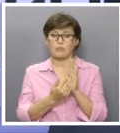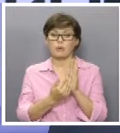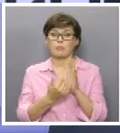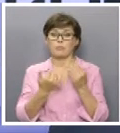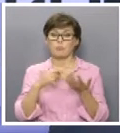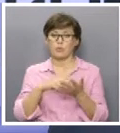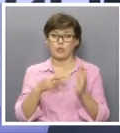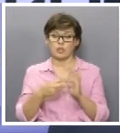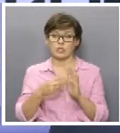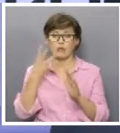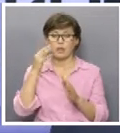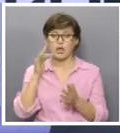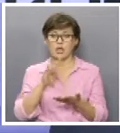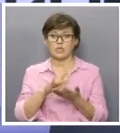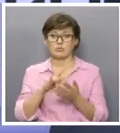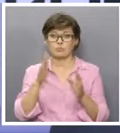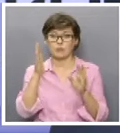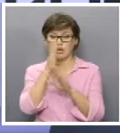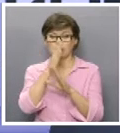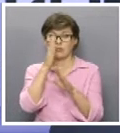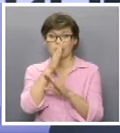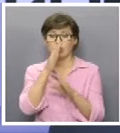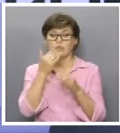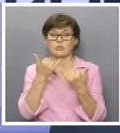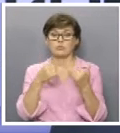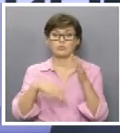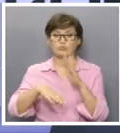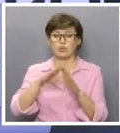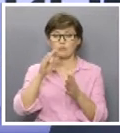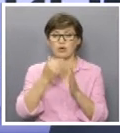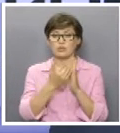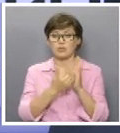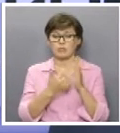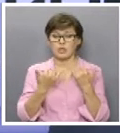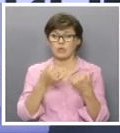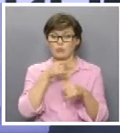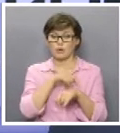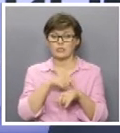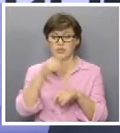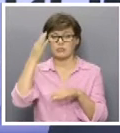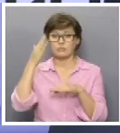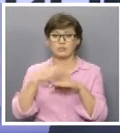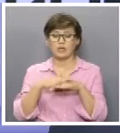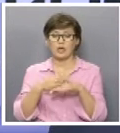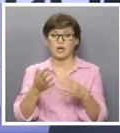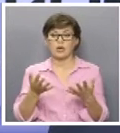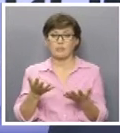де Алматы қаласының атмосфералық ауасын жақсарту бағдарламалары қазіргі таңда әкімшілікпен